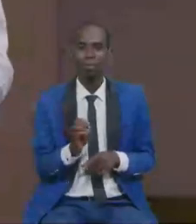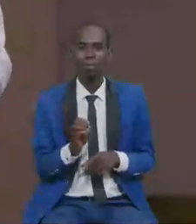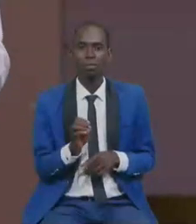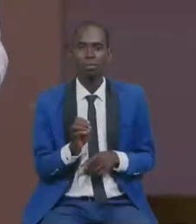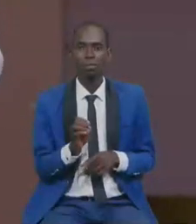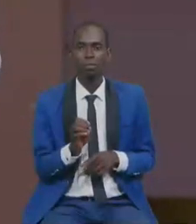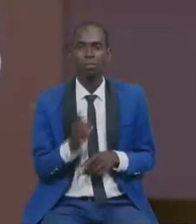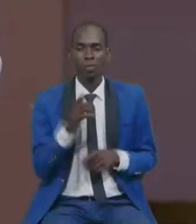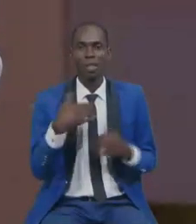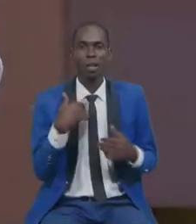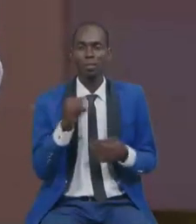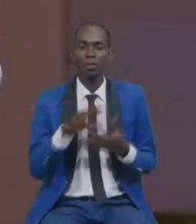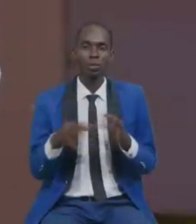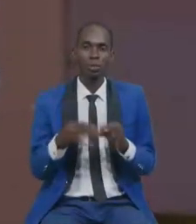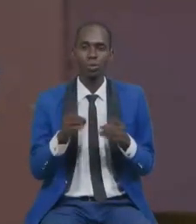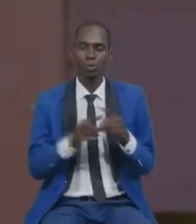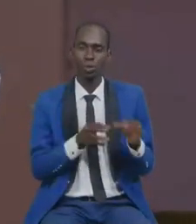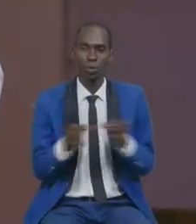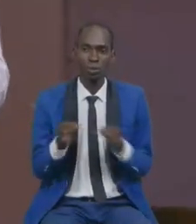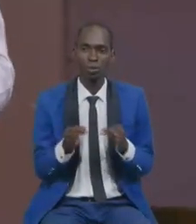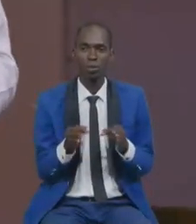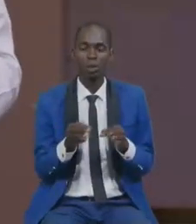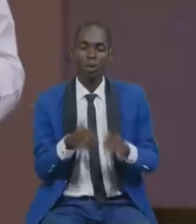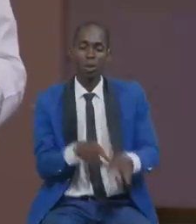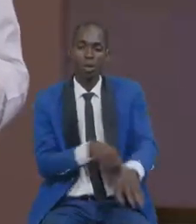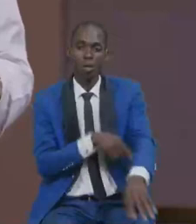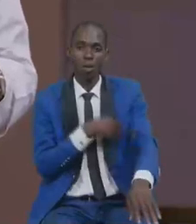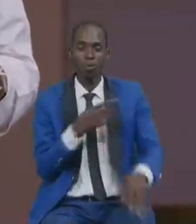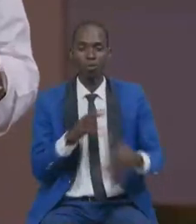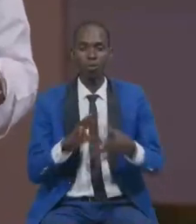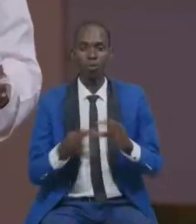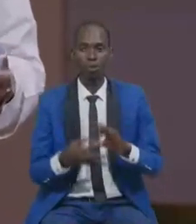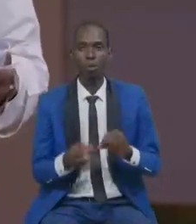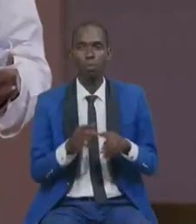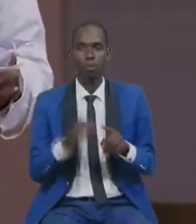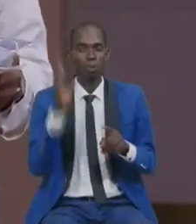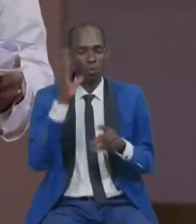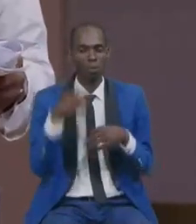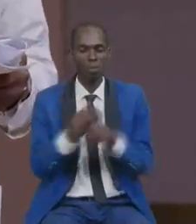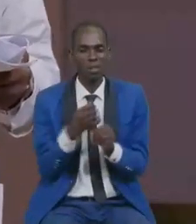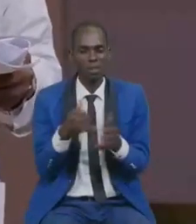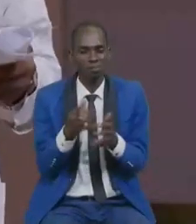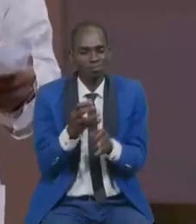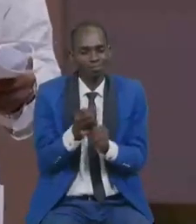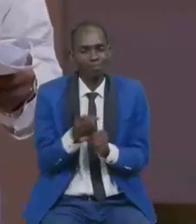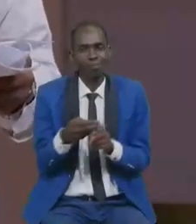Écoutons son histoire, très longue histoire, mais elle va écouter ça.